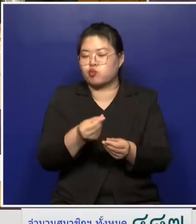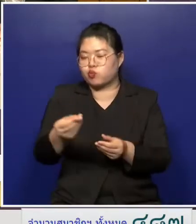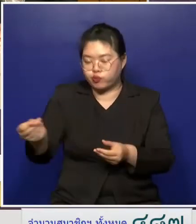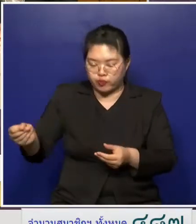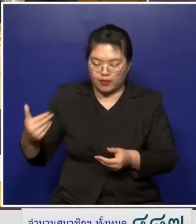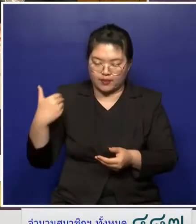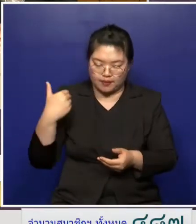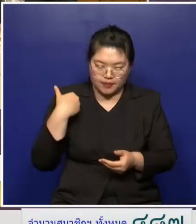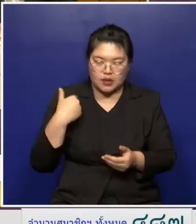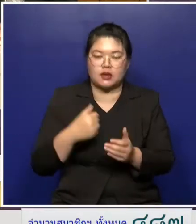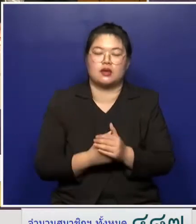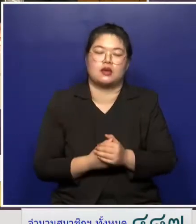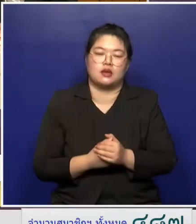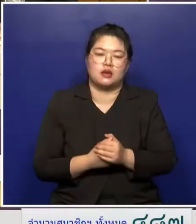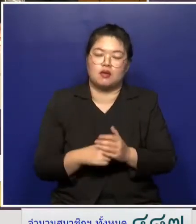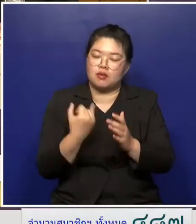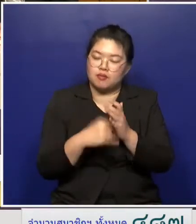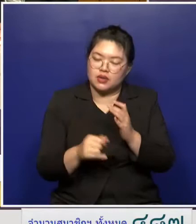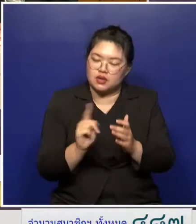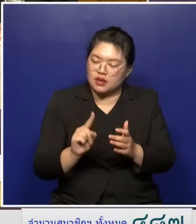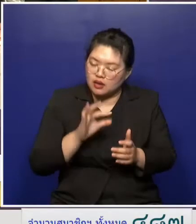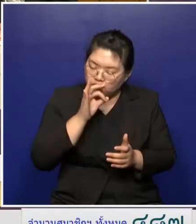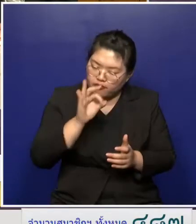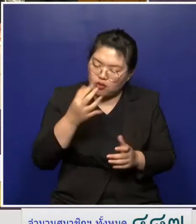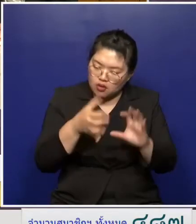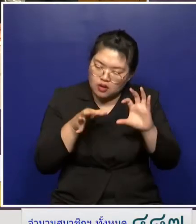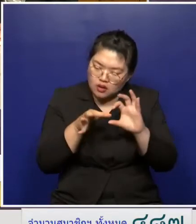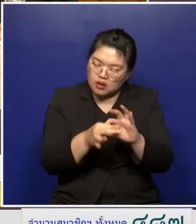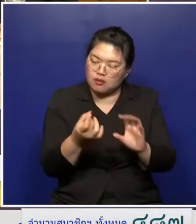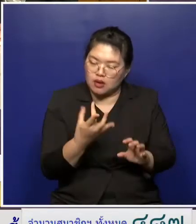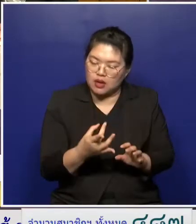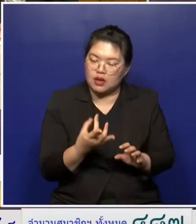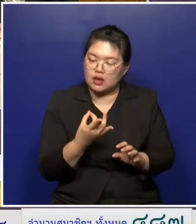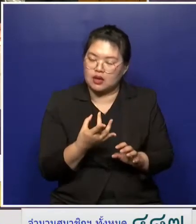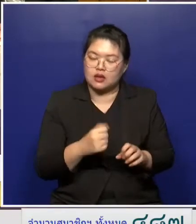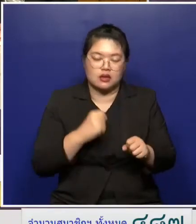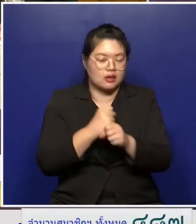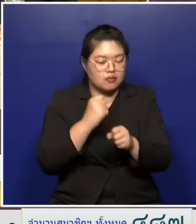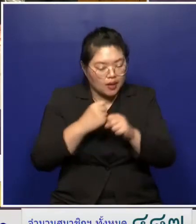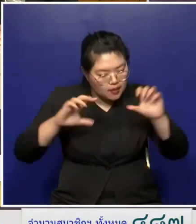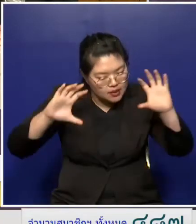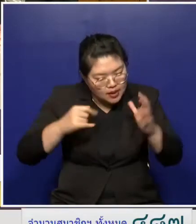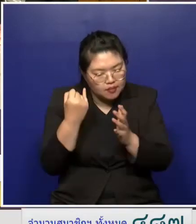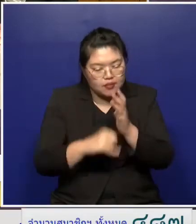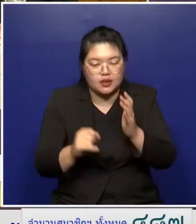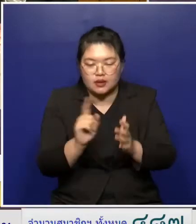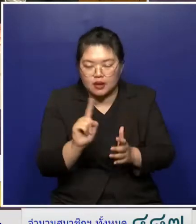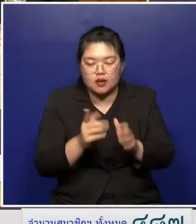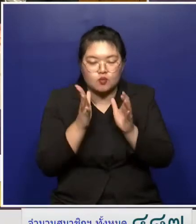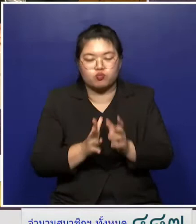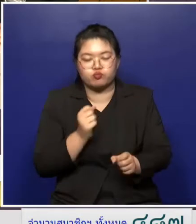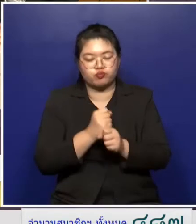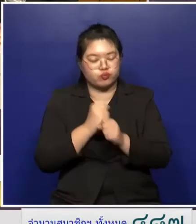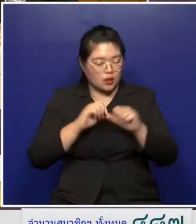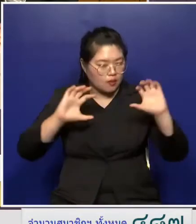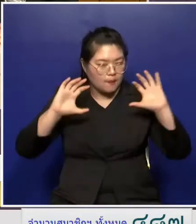วกันหรือ เกิดจากขอพฤลาด หรอการปิบัิทร้ Won ของหนวยงภ osobfransหรอจัรถทของรฐ tramite ซึ่เป็นกรณีท